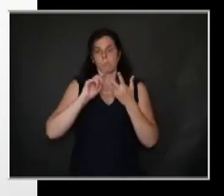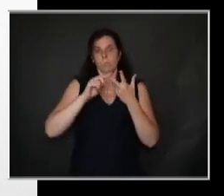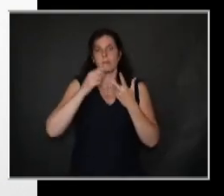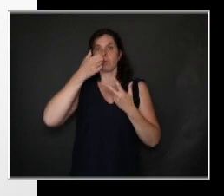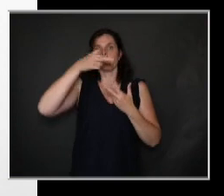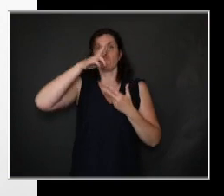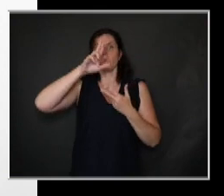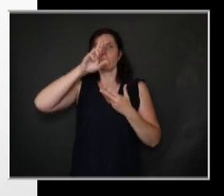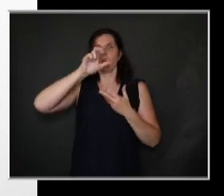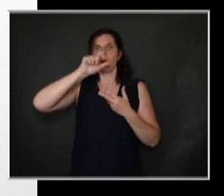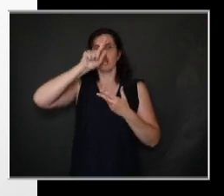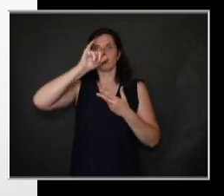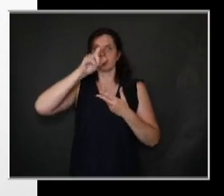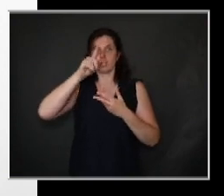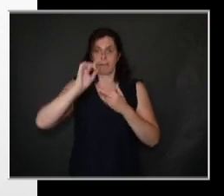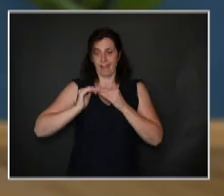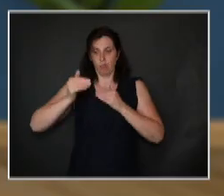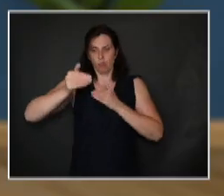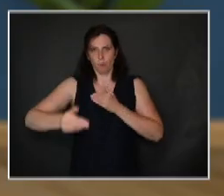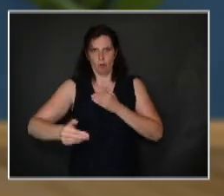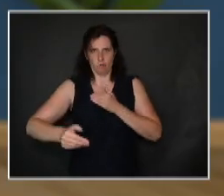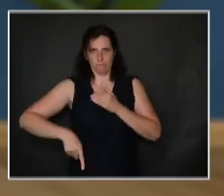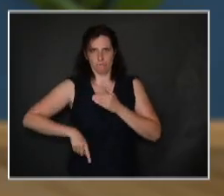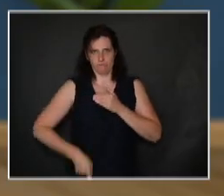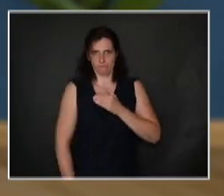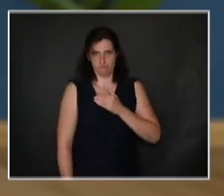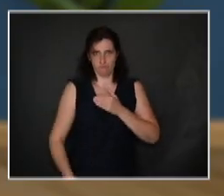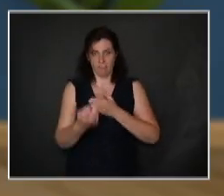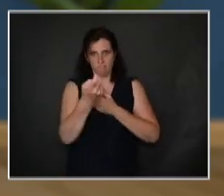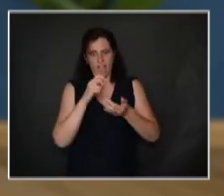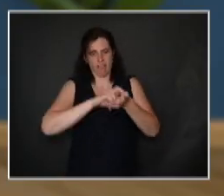C'est simplement un étage différent, un nerf différent qui est touché